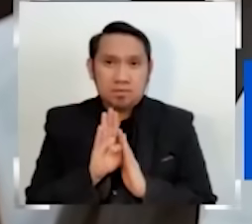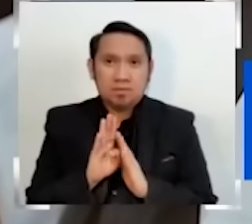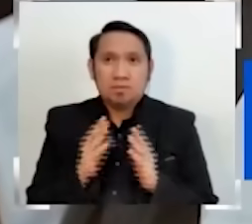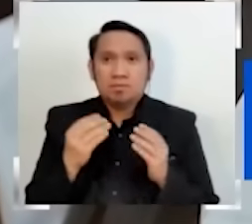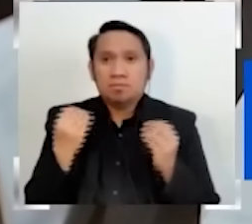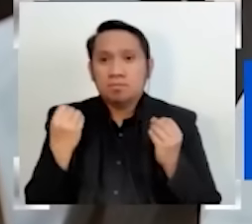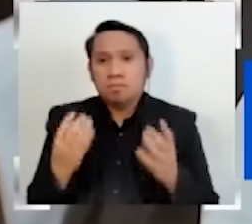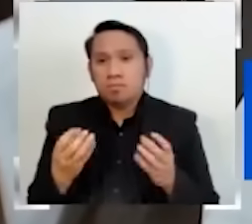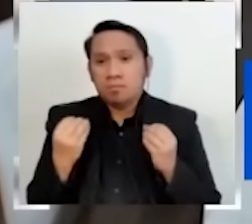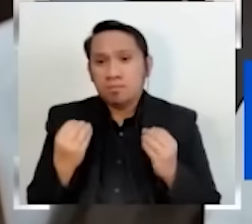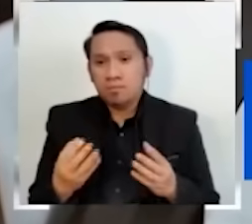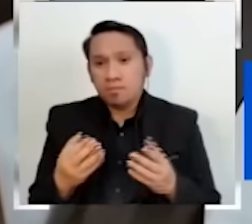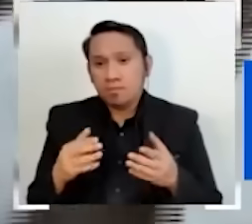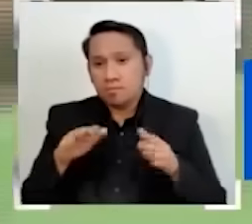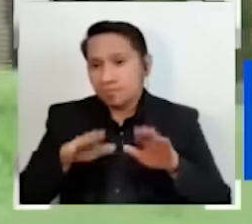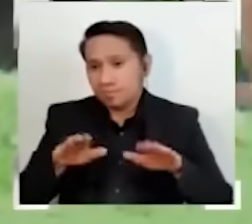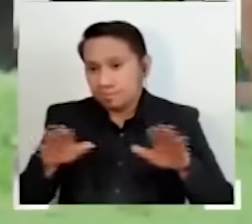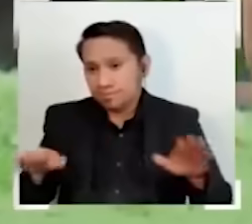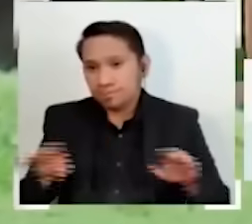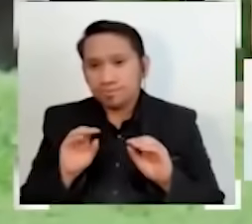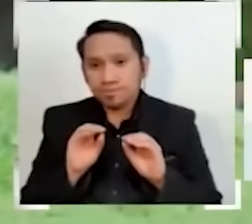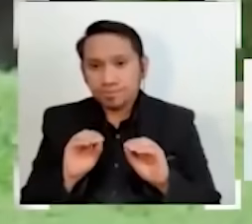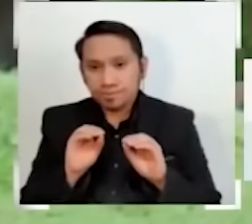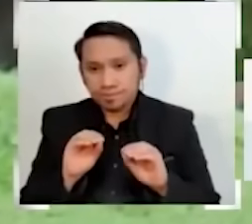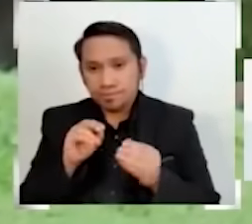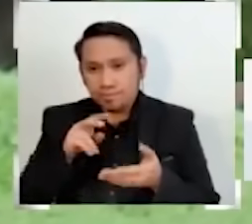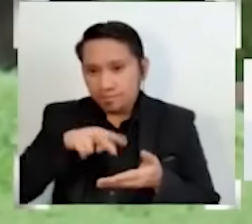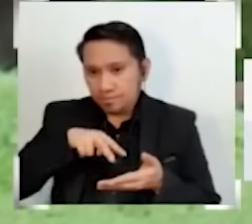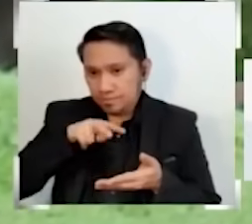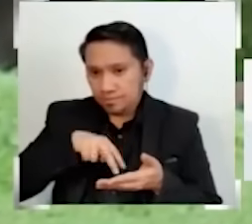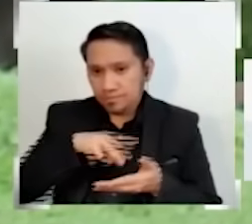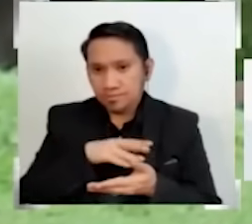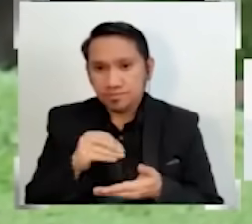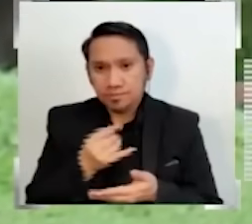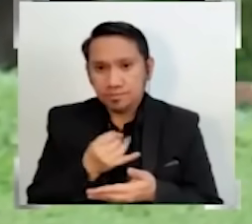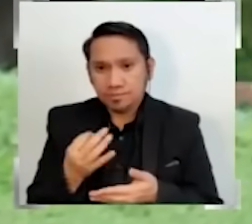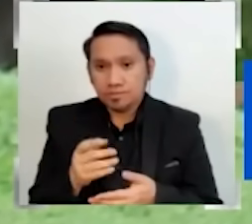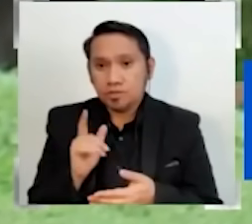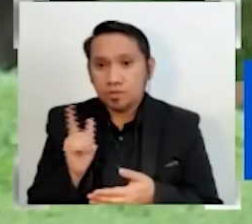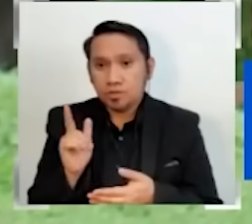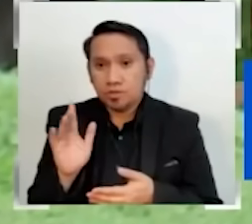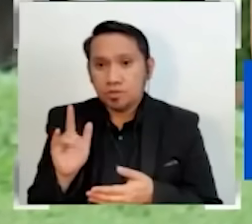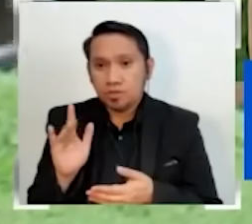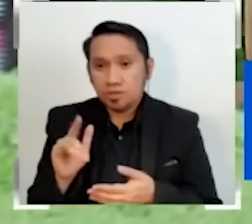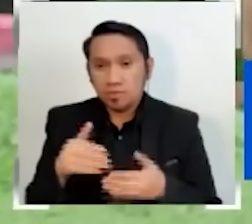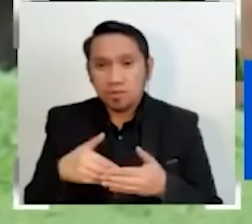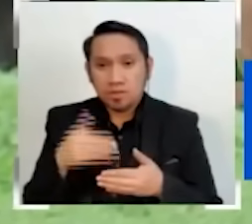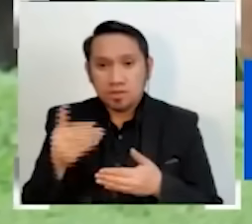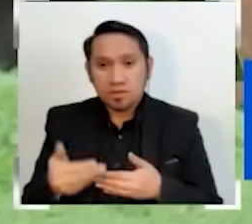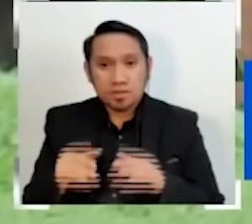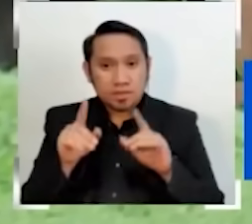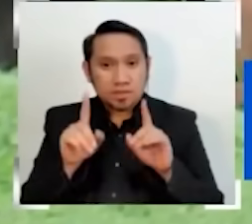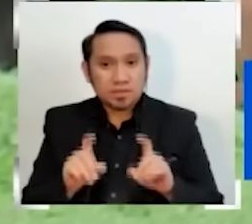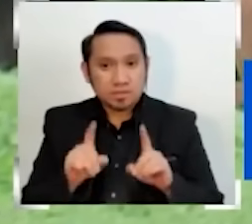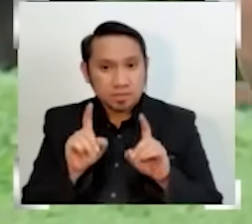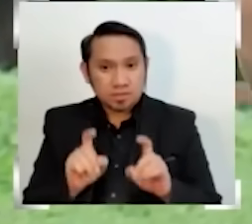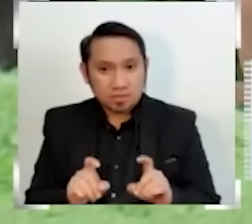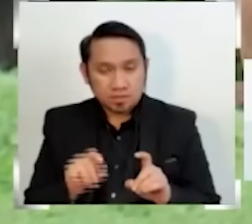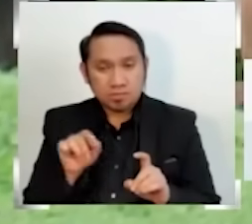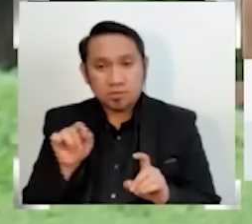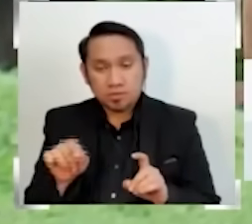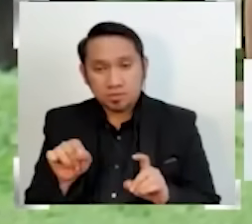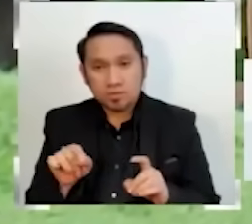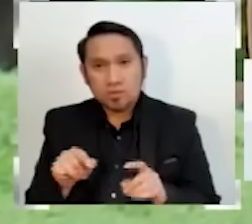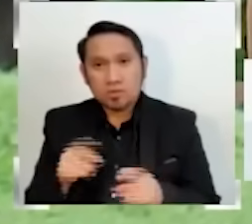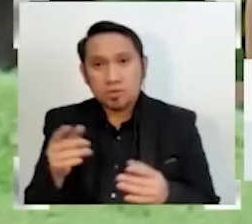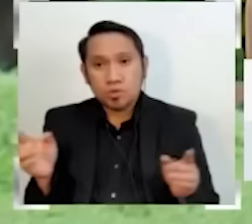batang matuturuan magbasa at magbilang. Sa 2025 na ang susunod na eksaminasyon ng mga estudyante sa PISA, maiksing panahon na